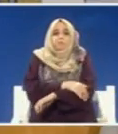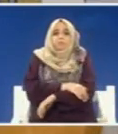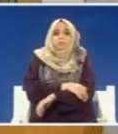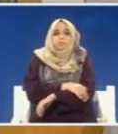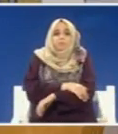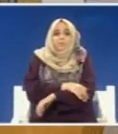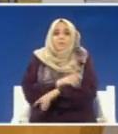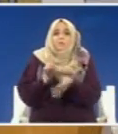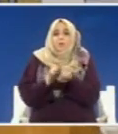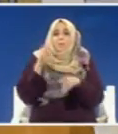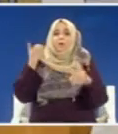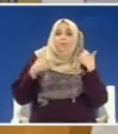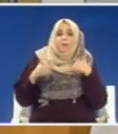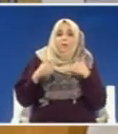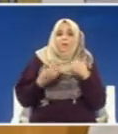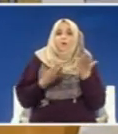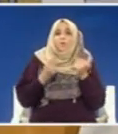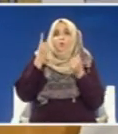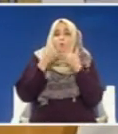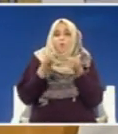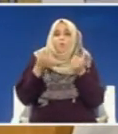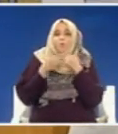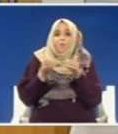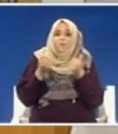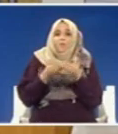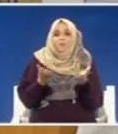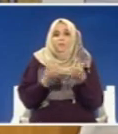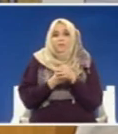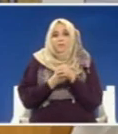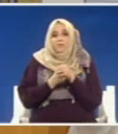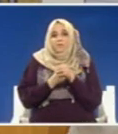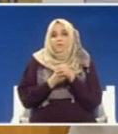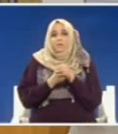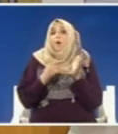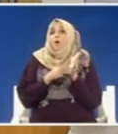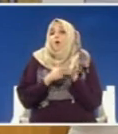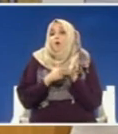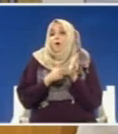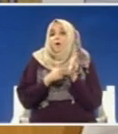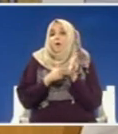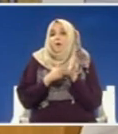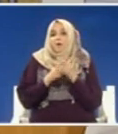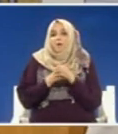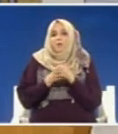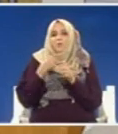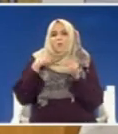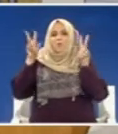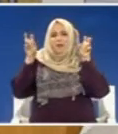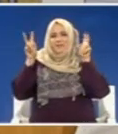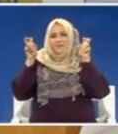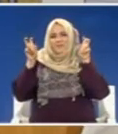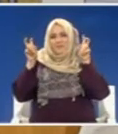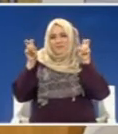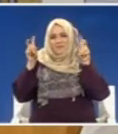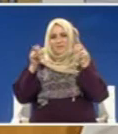مشدود اليدين وينتظر الله يفرج الله يفرج الله يفرج، متى؟ صحيح. احنا عندنا واحد المثل عامي،